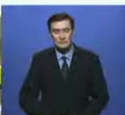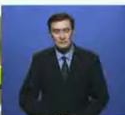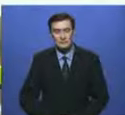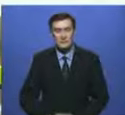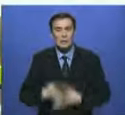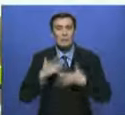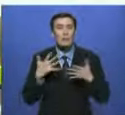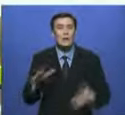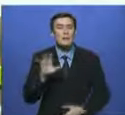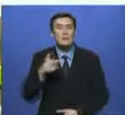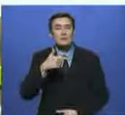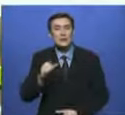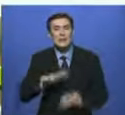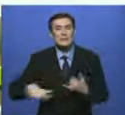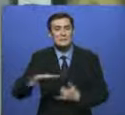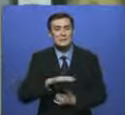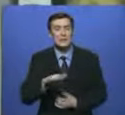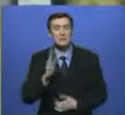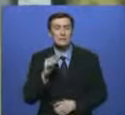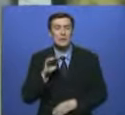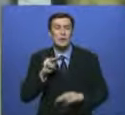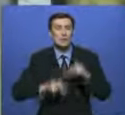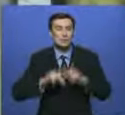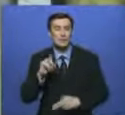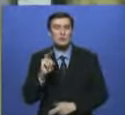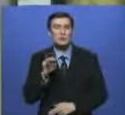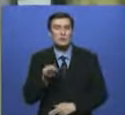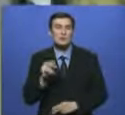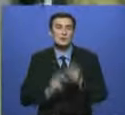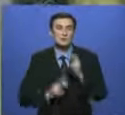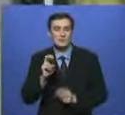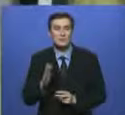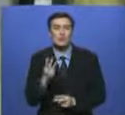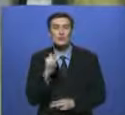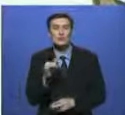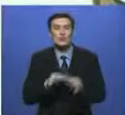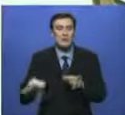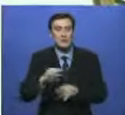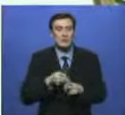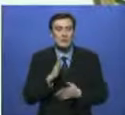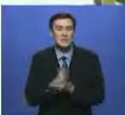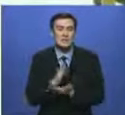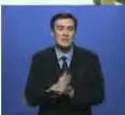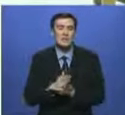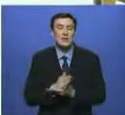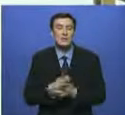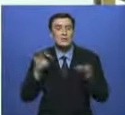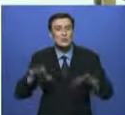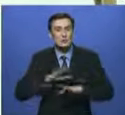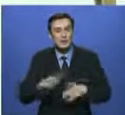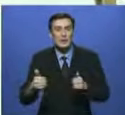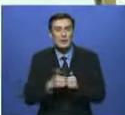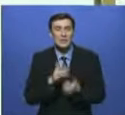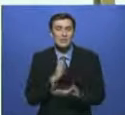Более 500 гектаров земли займет химический кластер Казахстана. Он будет развиваться в Шуйском районе. Месторасположение выбрано не случайно. Рядом